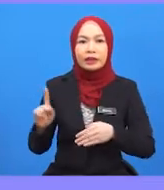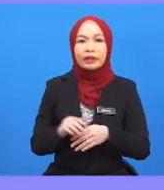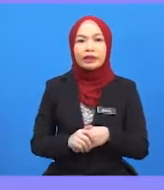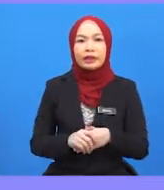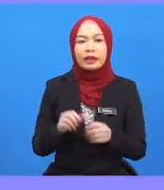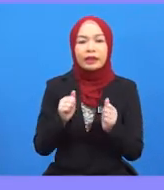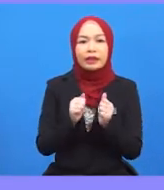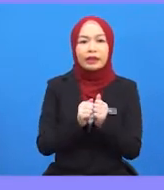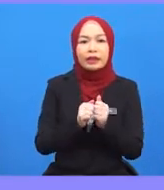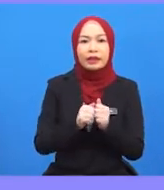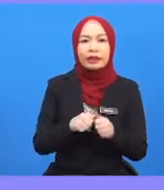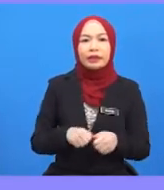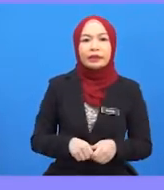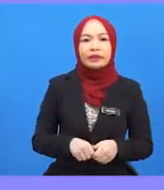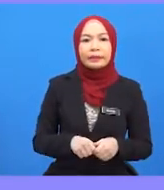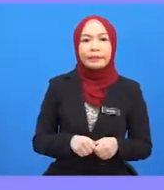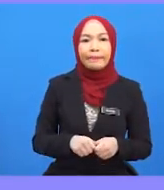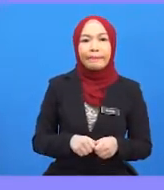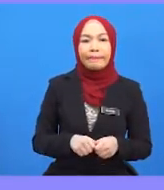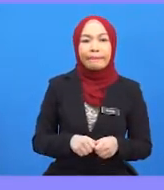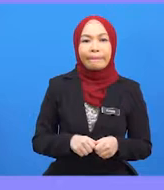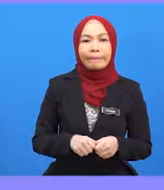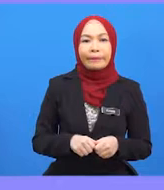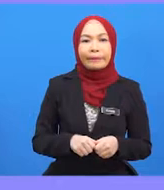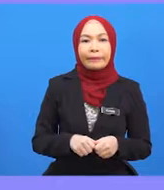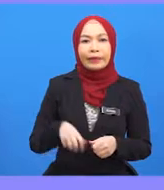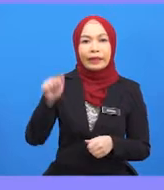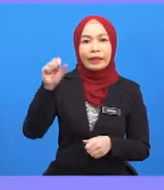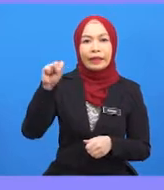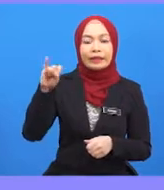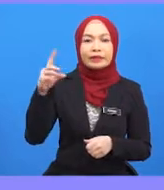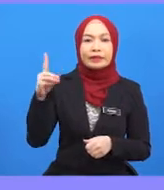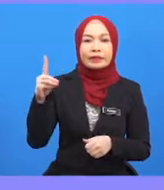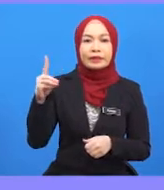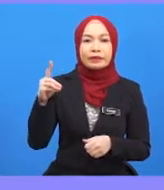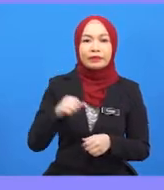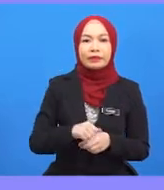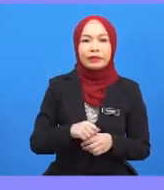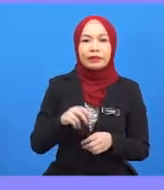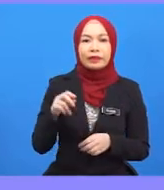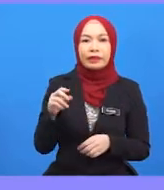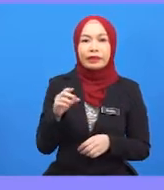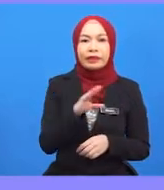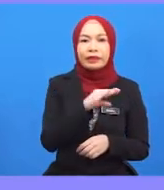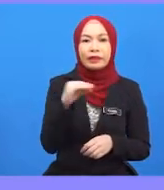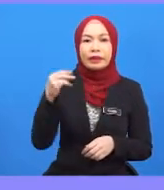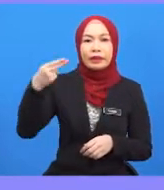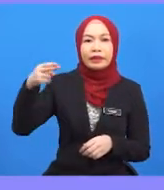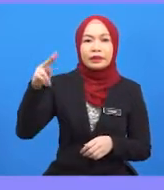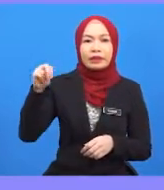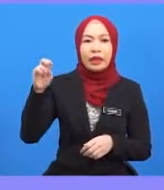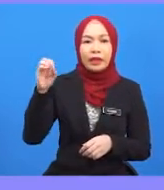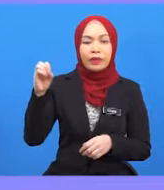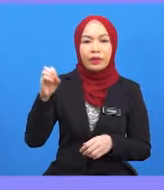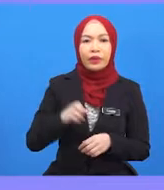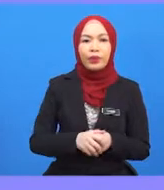dan apitkan biuret pada kaki retot. Rekodkan bacaan awal biuret. Bacaan awal ialah